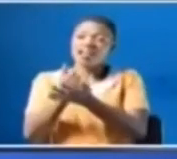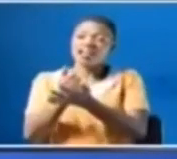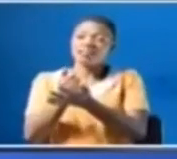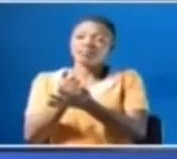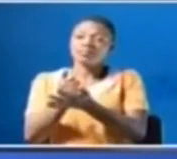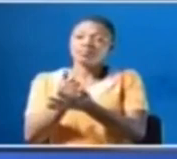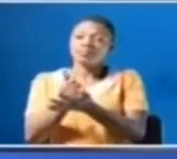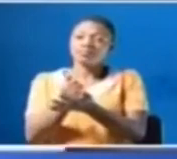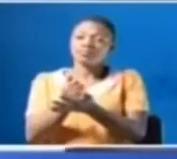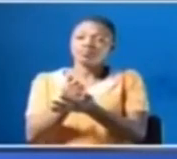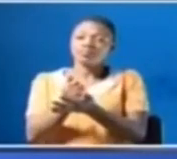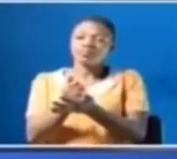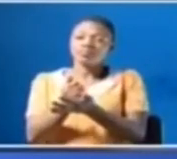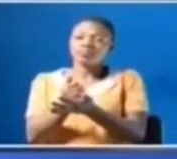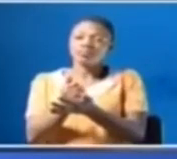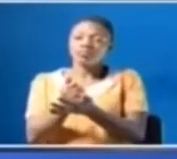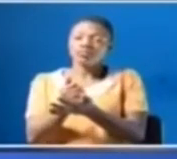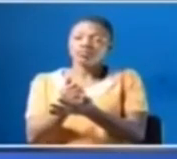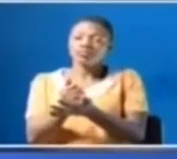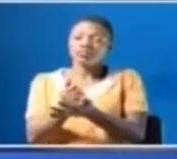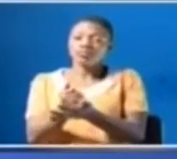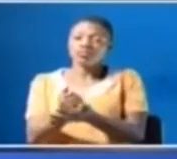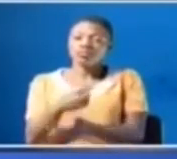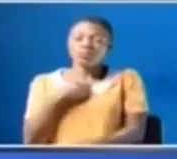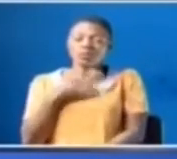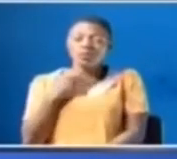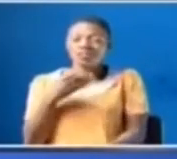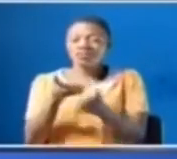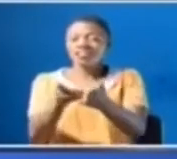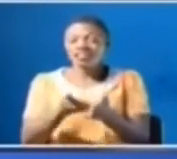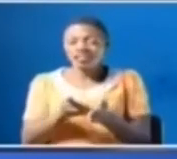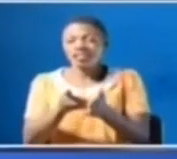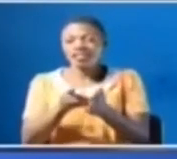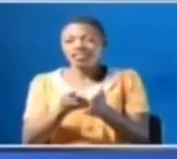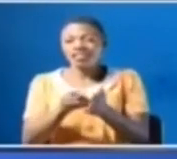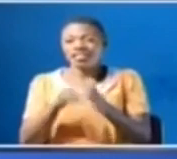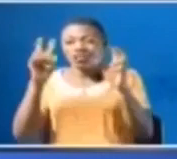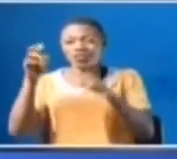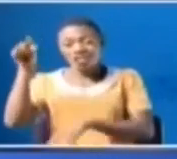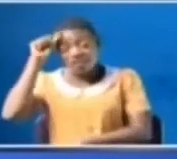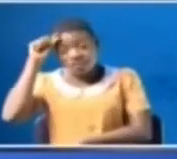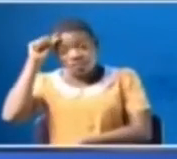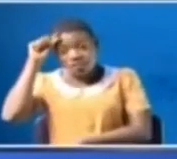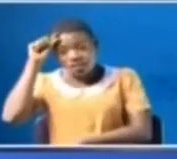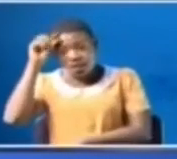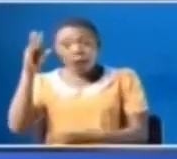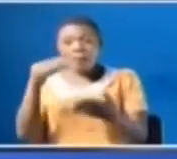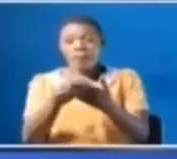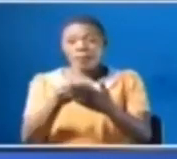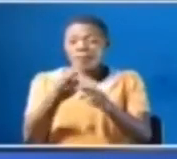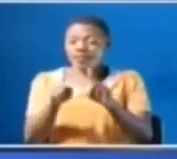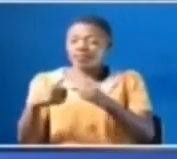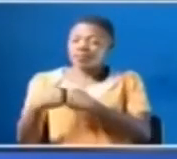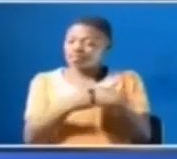katika chuo kikuu. So kulingana na mimi, sitaki kuzungumzia mengi kuhusu mambo ya serikali kutoa zile fedha, lakini ni changamoto